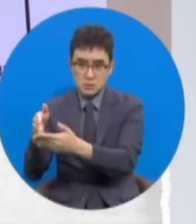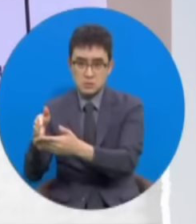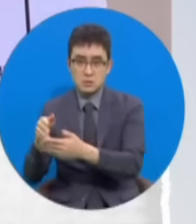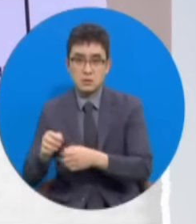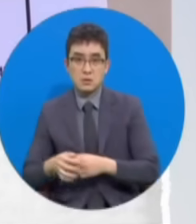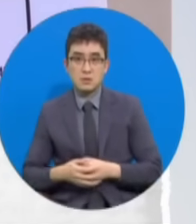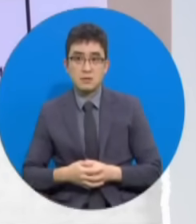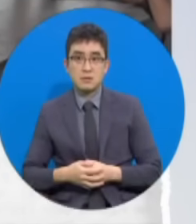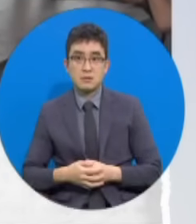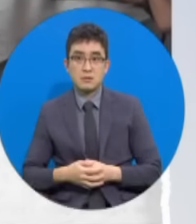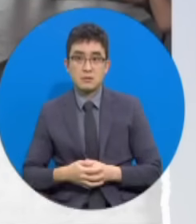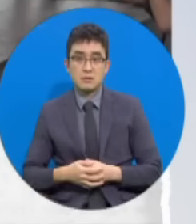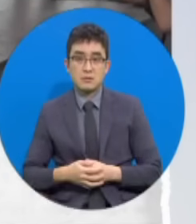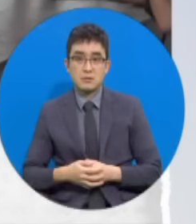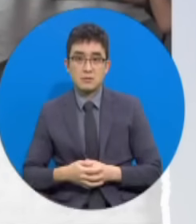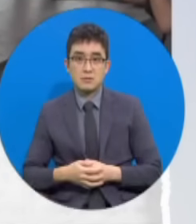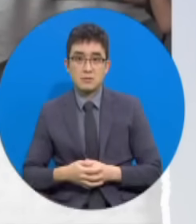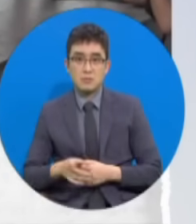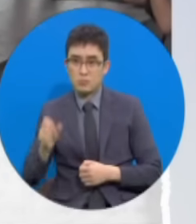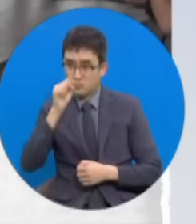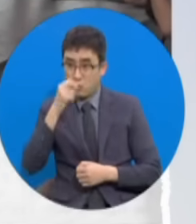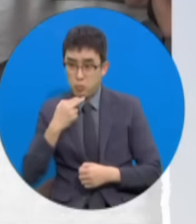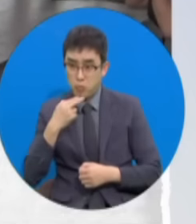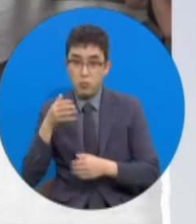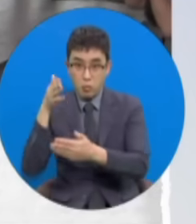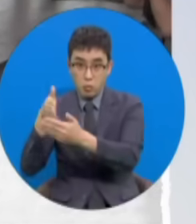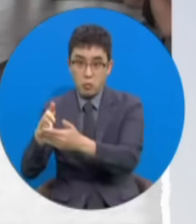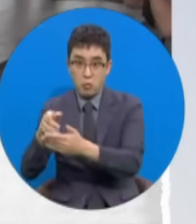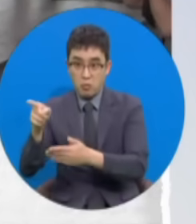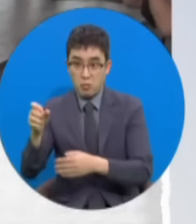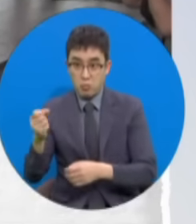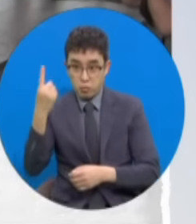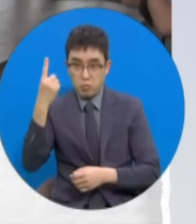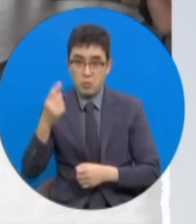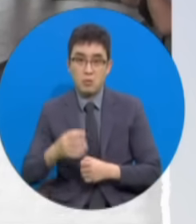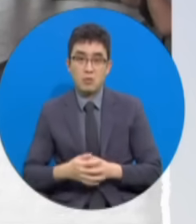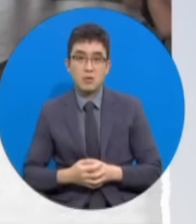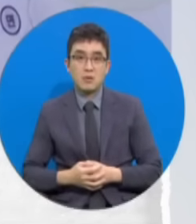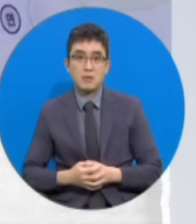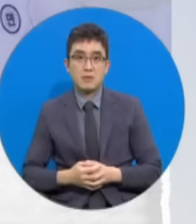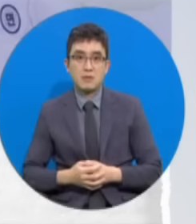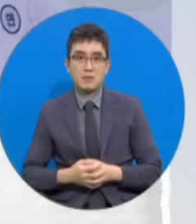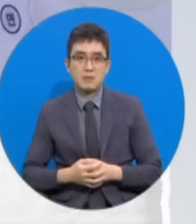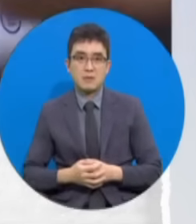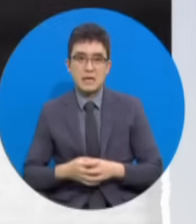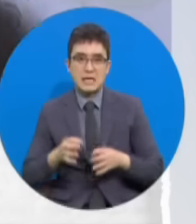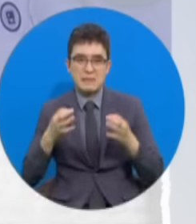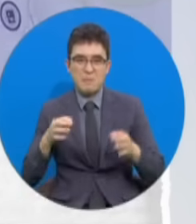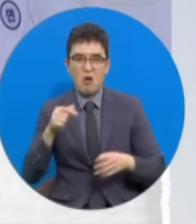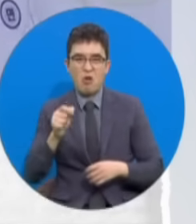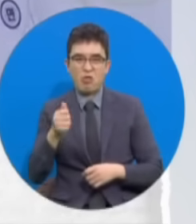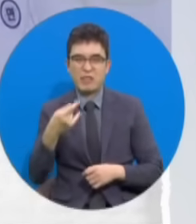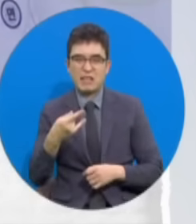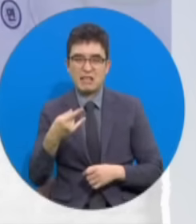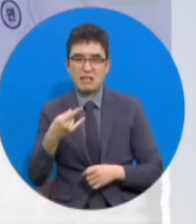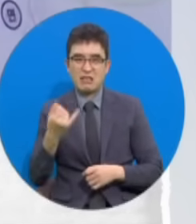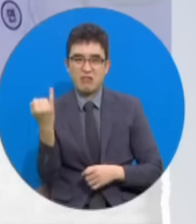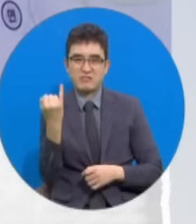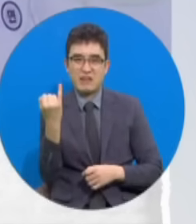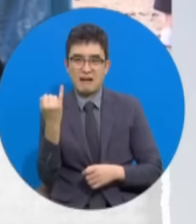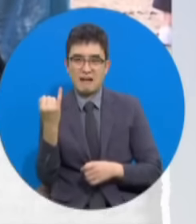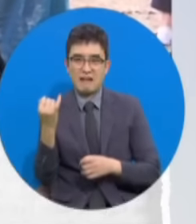근데 저 올리지도 않는 종점을 만든 거에 대해서 단순히 김건희 여사 땅이 있다고 그래서 이걸